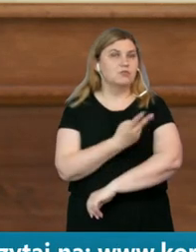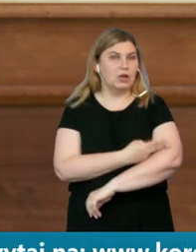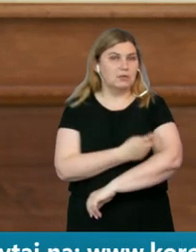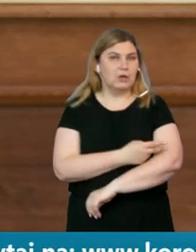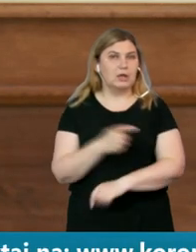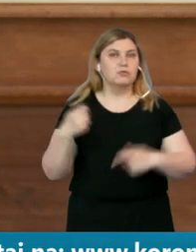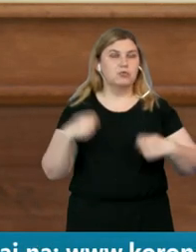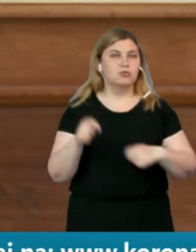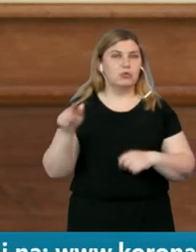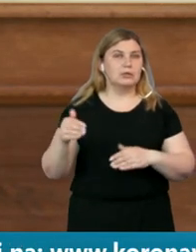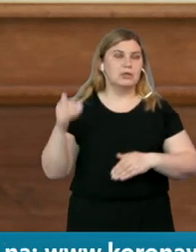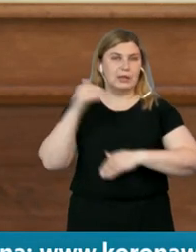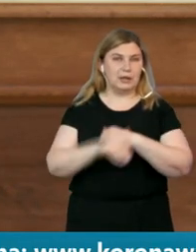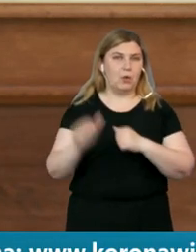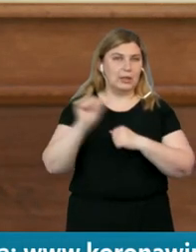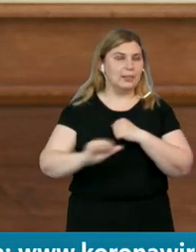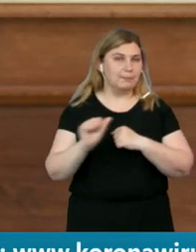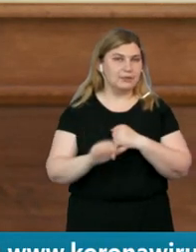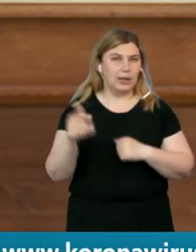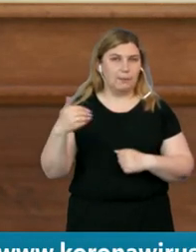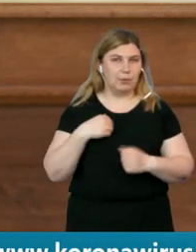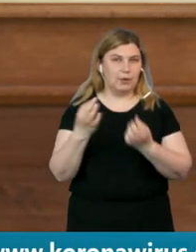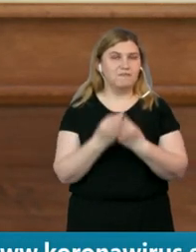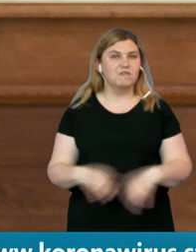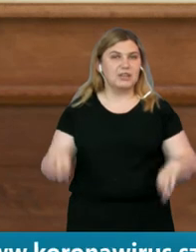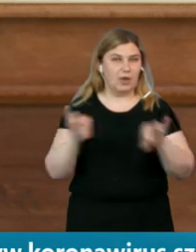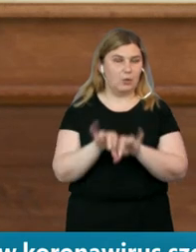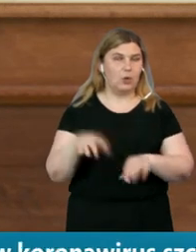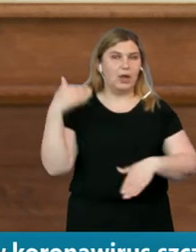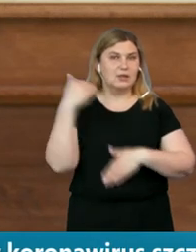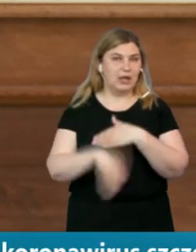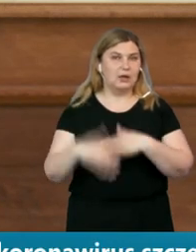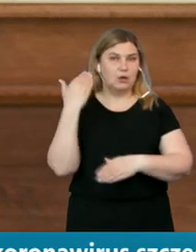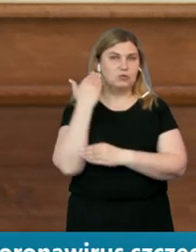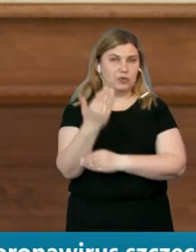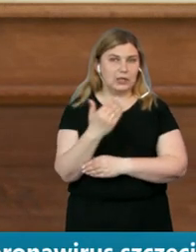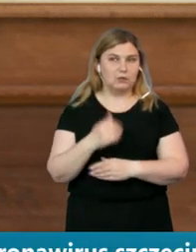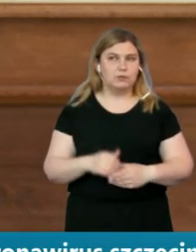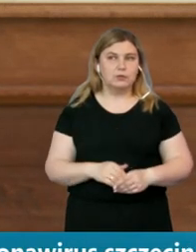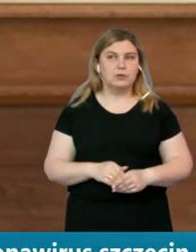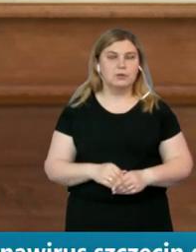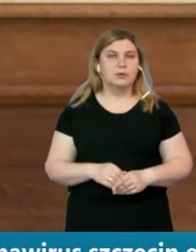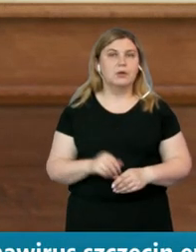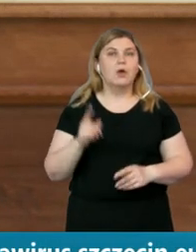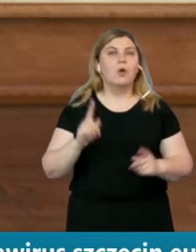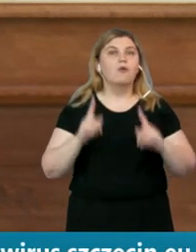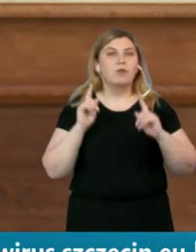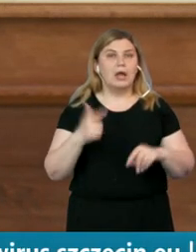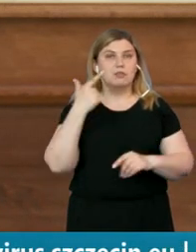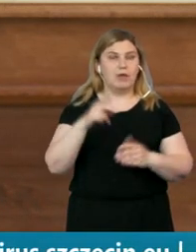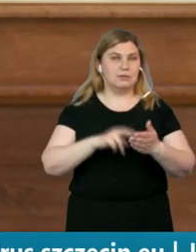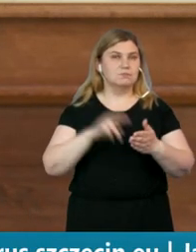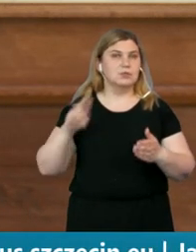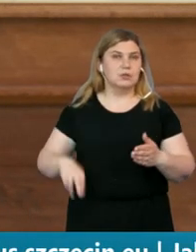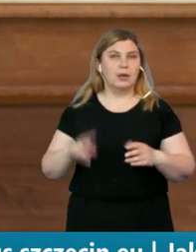Szczecin na koniec lipca to był port finału, a więc zakończenia tych regat. No, z uwagi, że dwa porty wypadły,